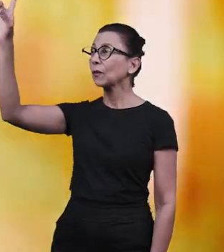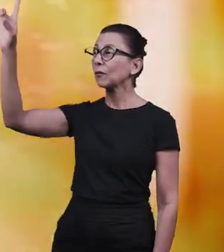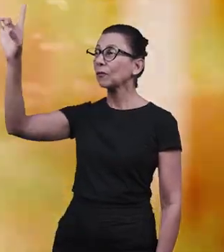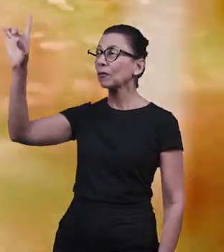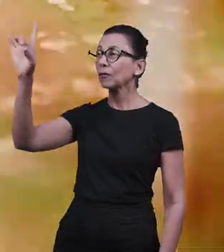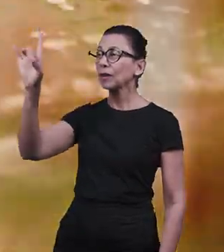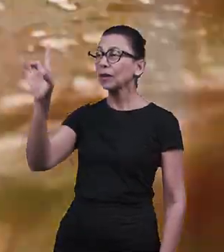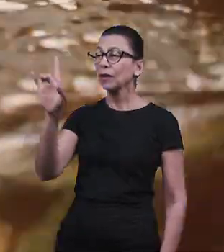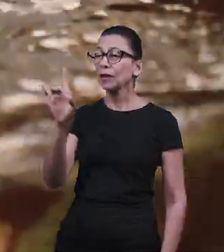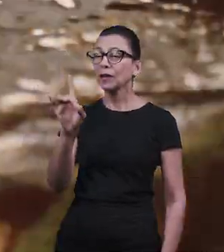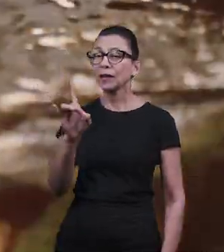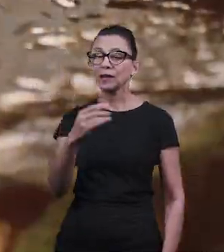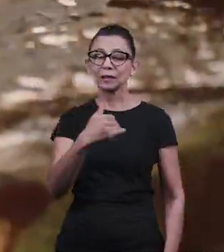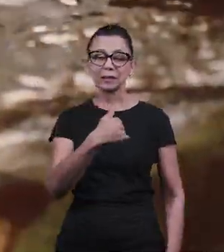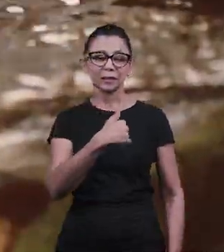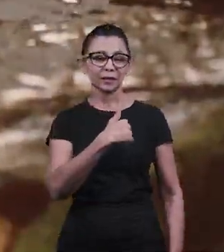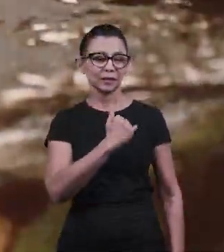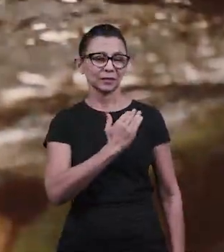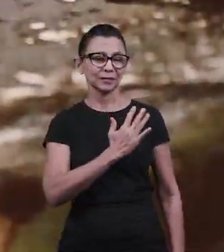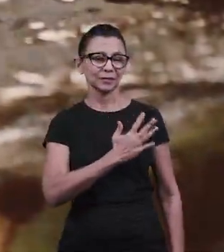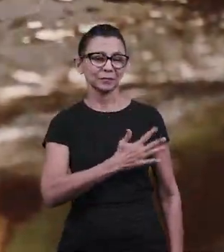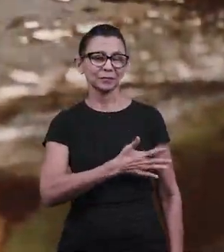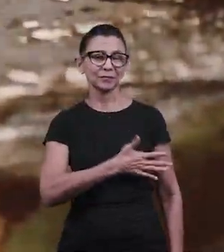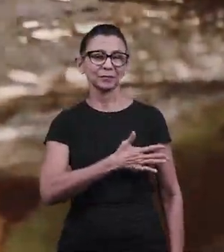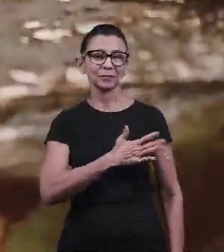Утоли жажду души моей.